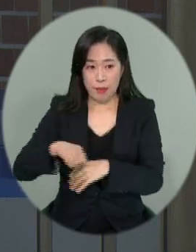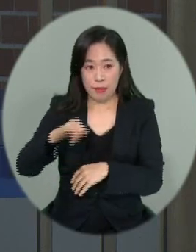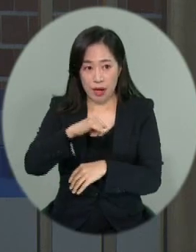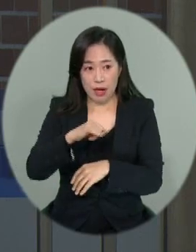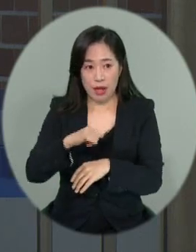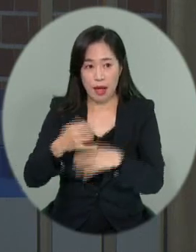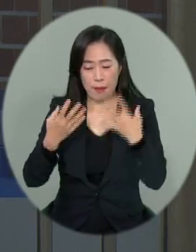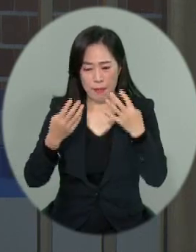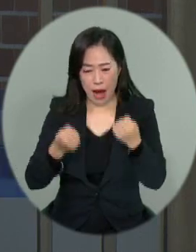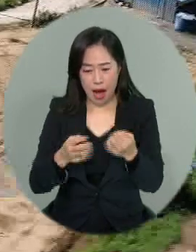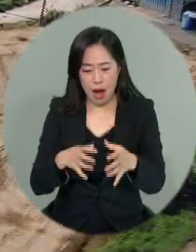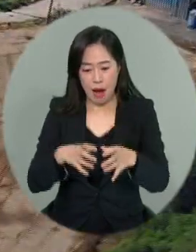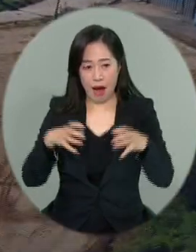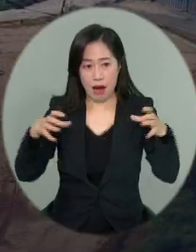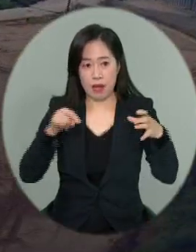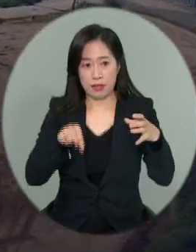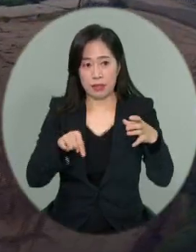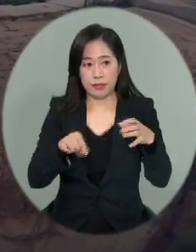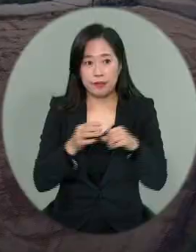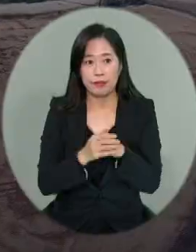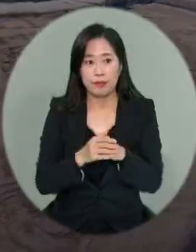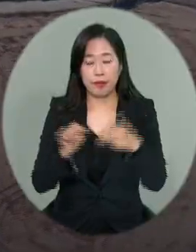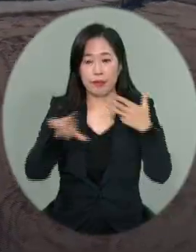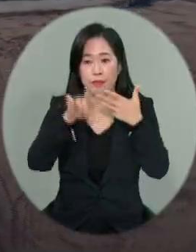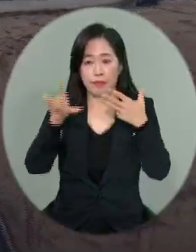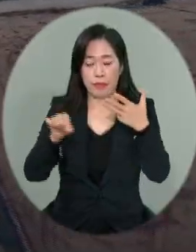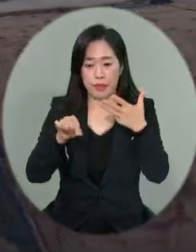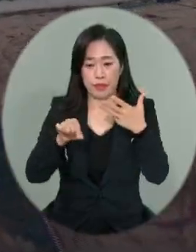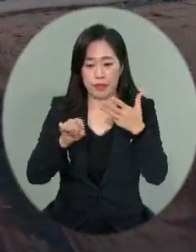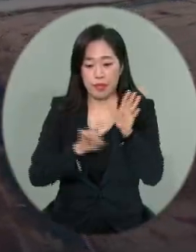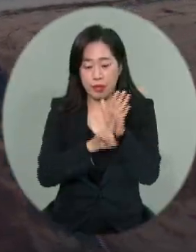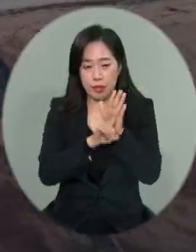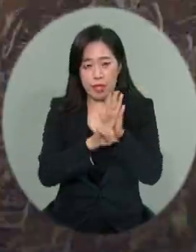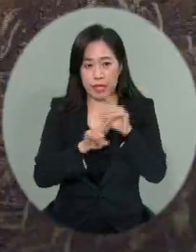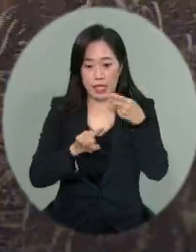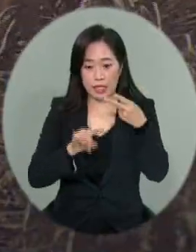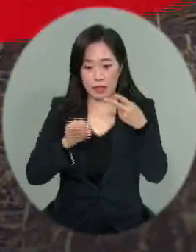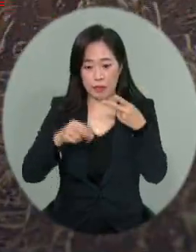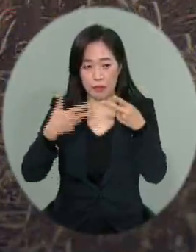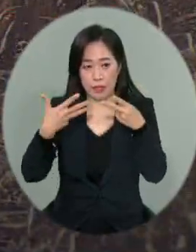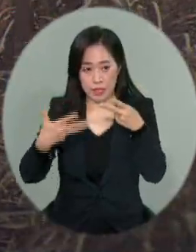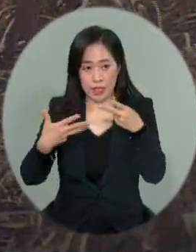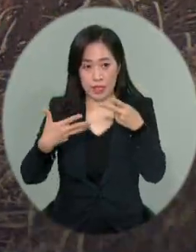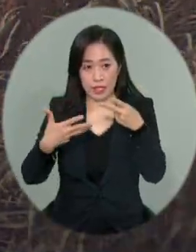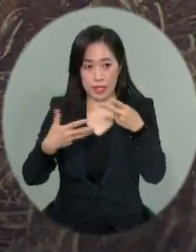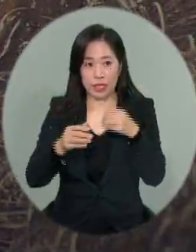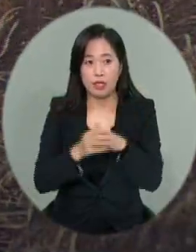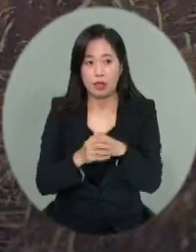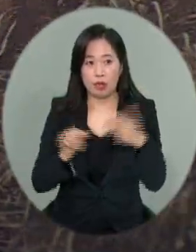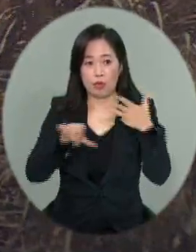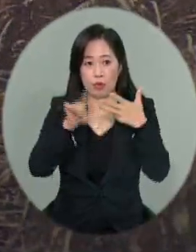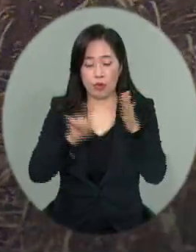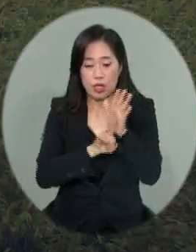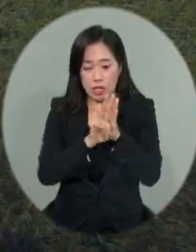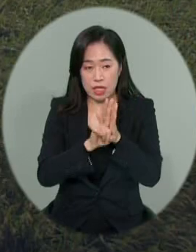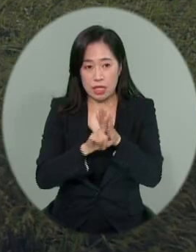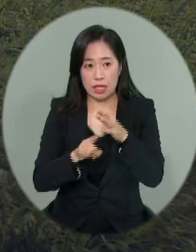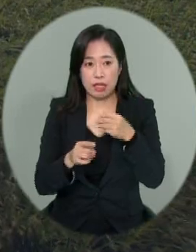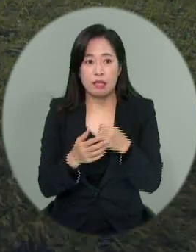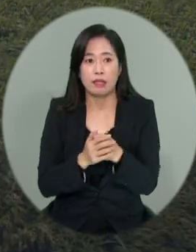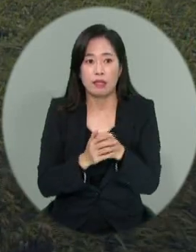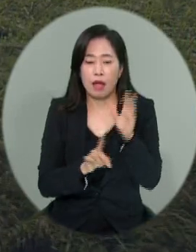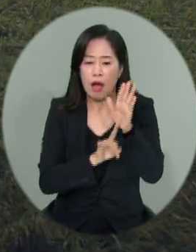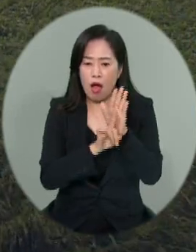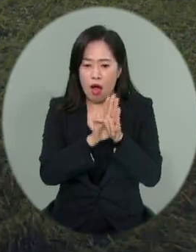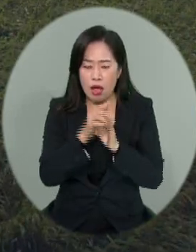조금 많이 생성이 됐고. 여기에 8월 기온이 평년보다 2.7도, 9월 기온이 4.1도가량 높았던